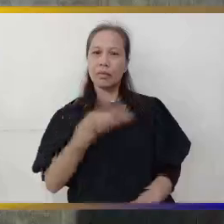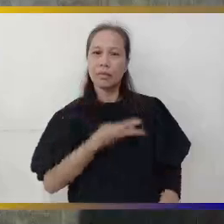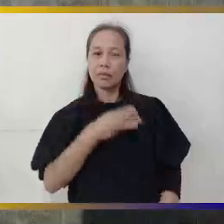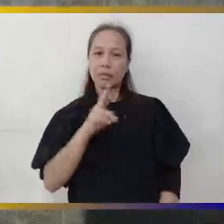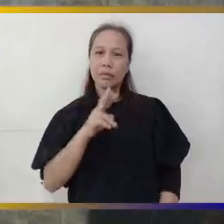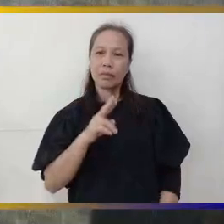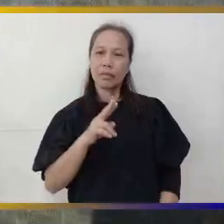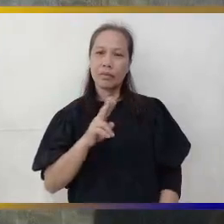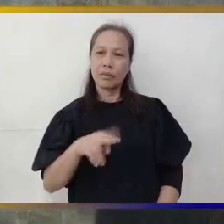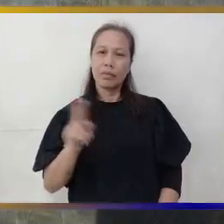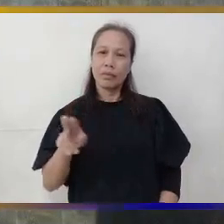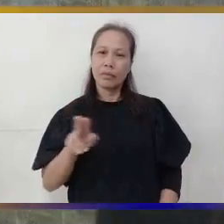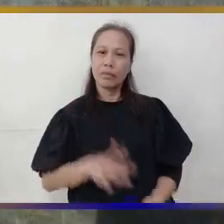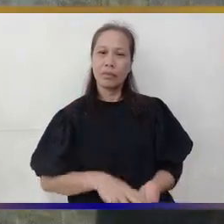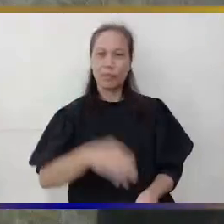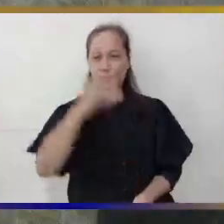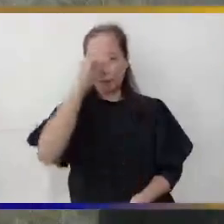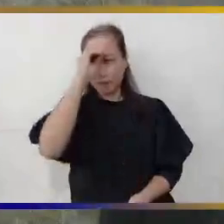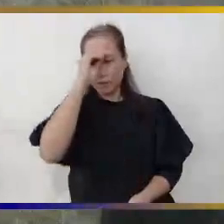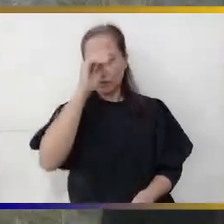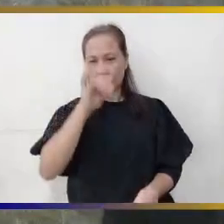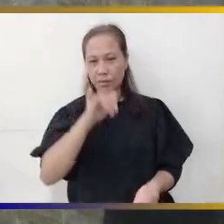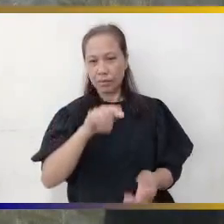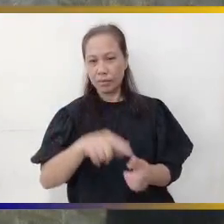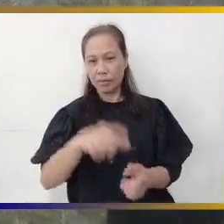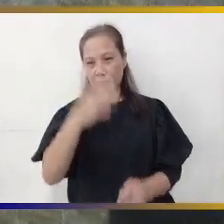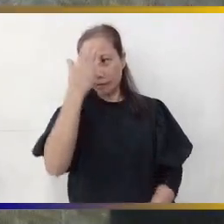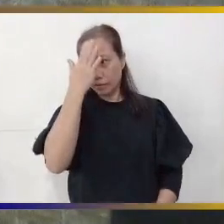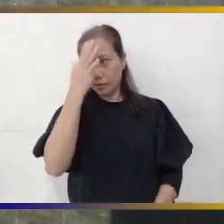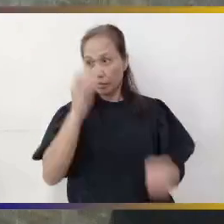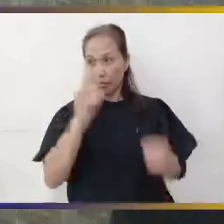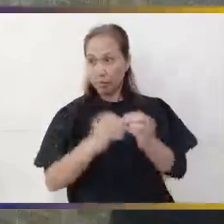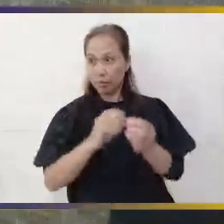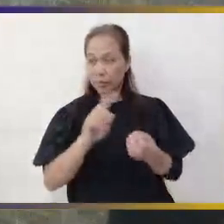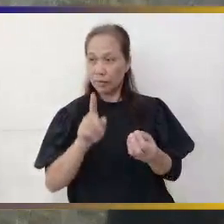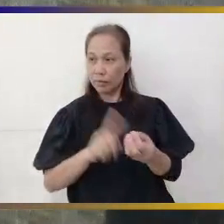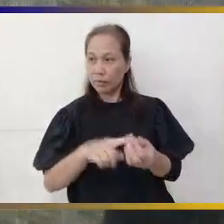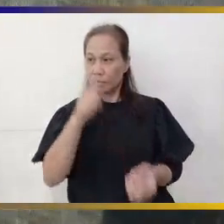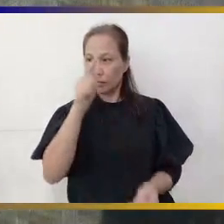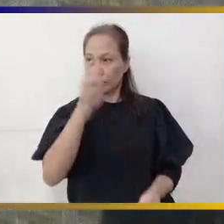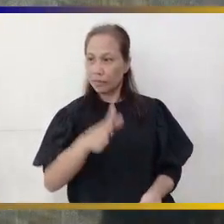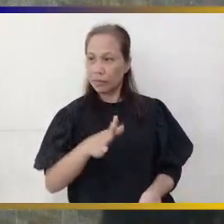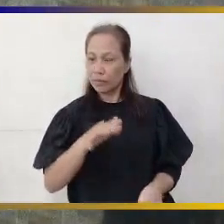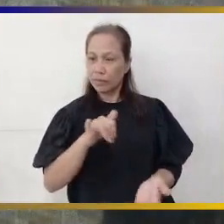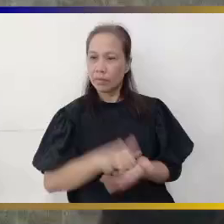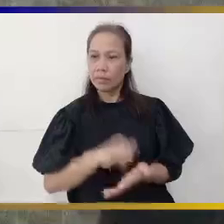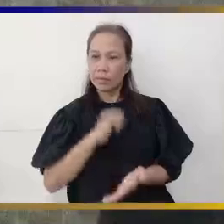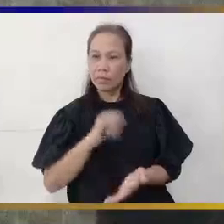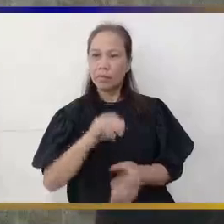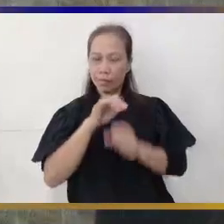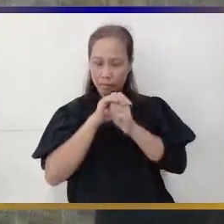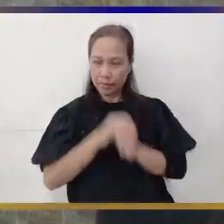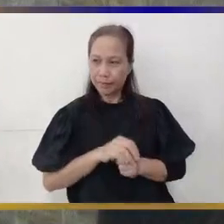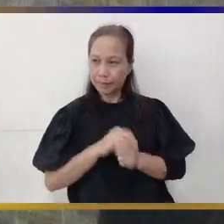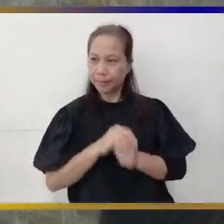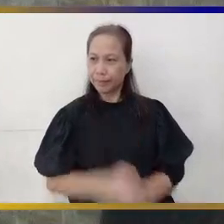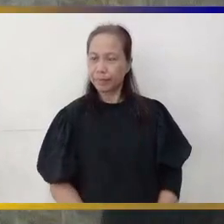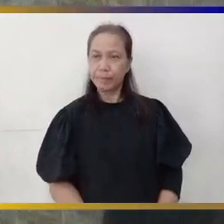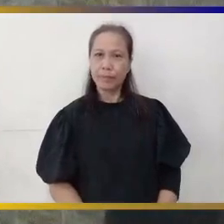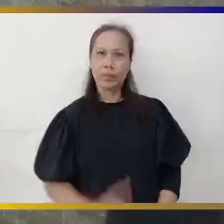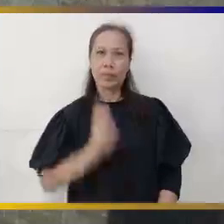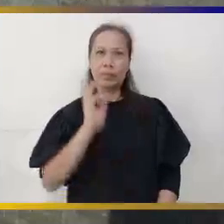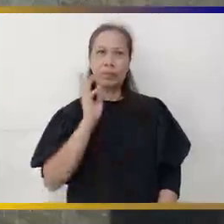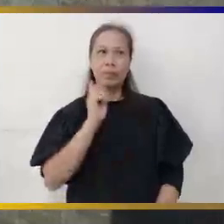totoo ang Diyos that is what we call Worship see So pag-uusap kasi natin dito ngayon yung